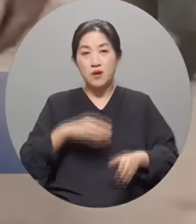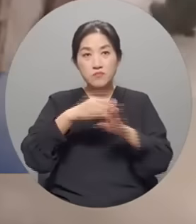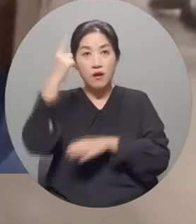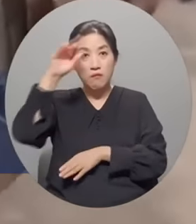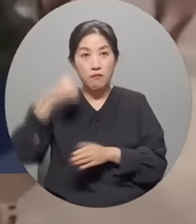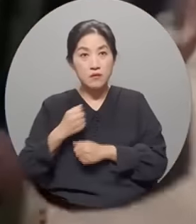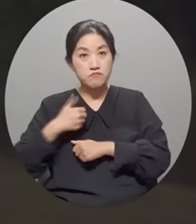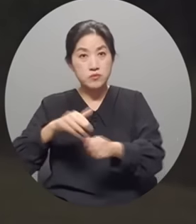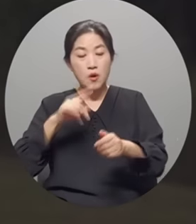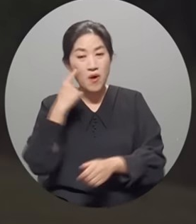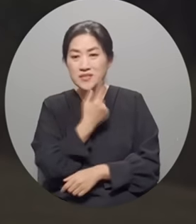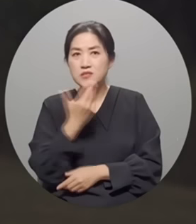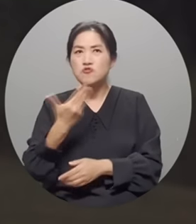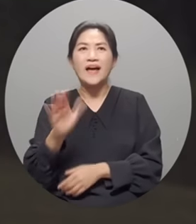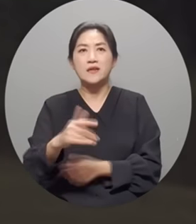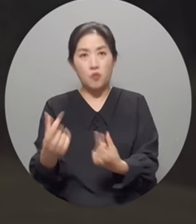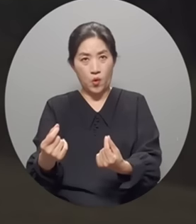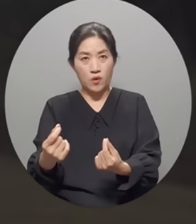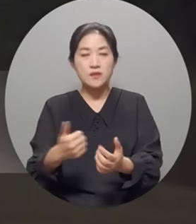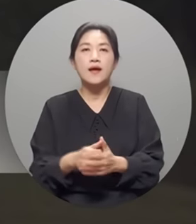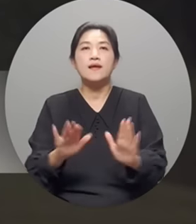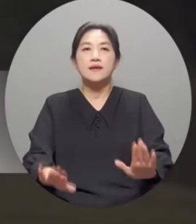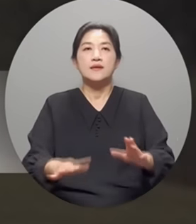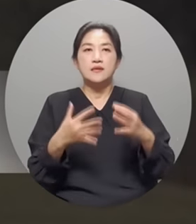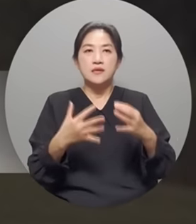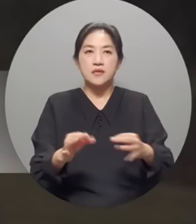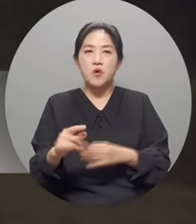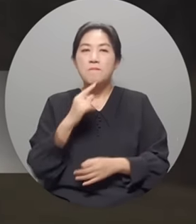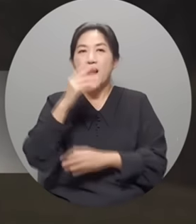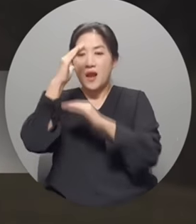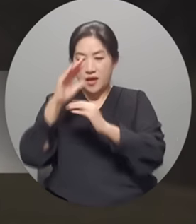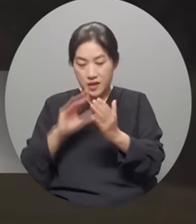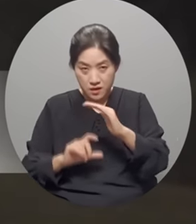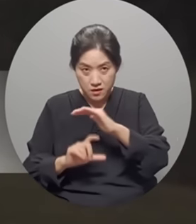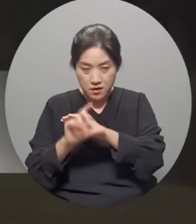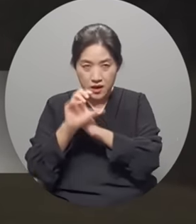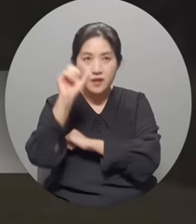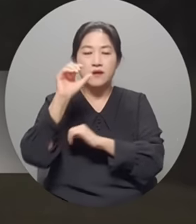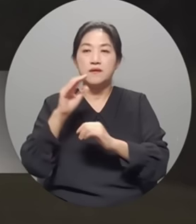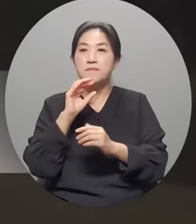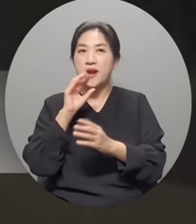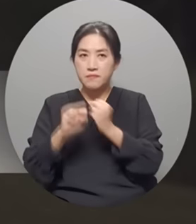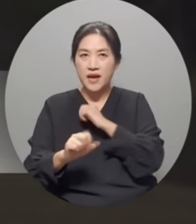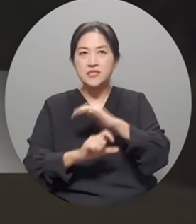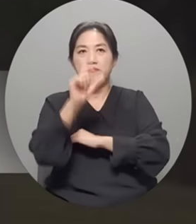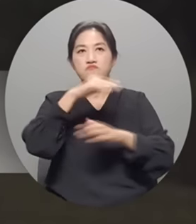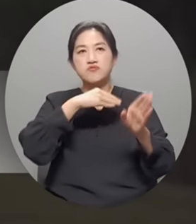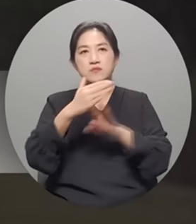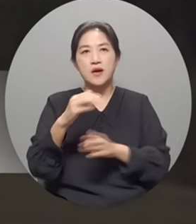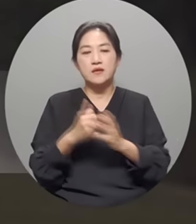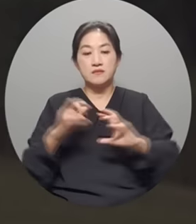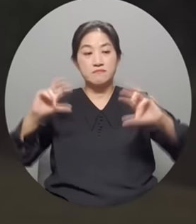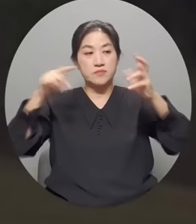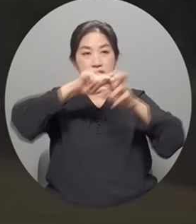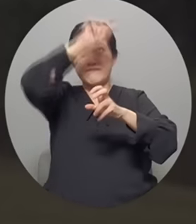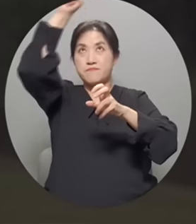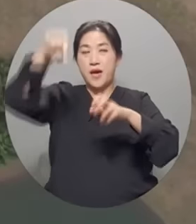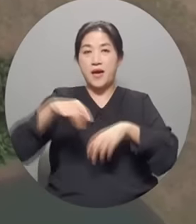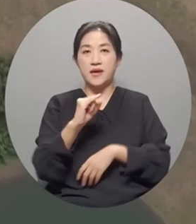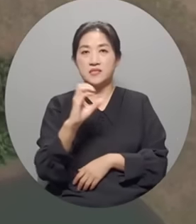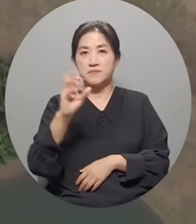안 해주잖아요. 김용현 장관의 발언 직후인 오늘 아침 7시쯤 북한은 대륙간 탄도미사일 ICBM을 시험